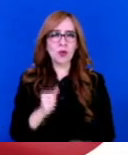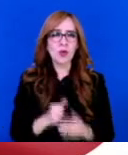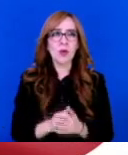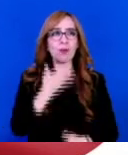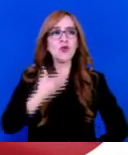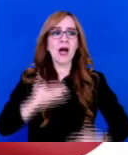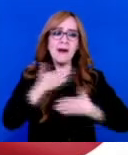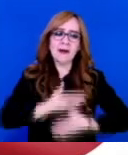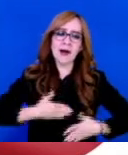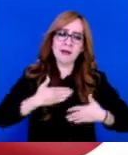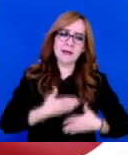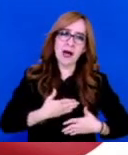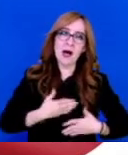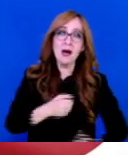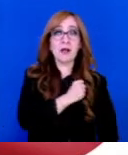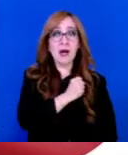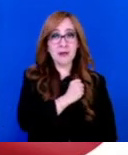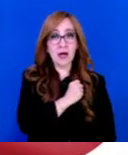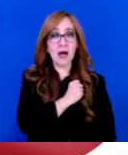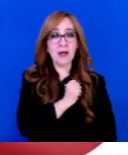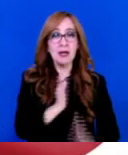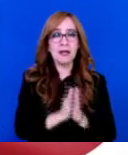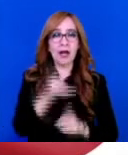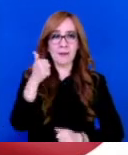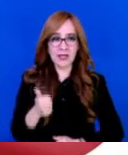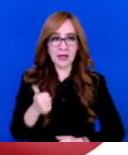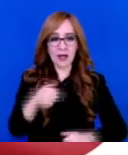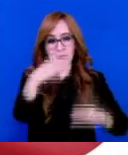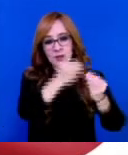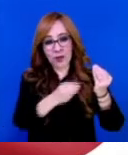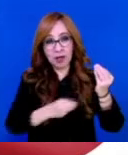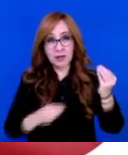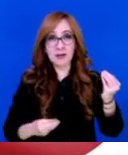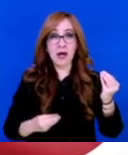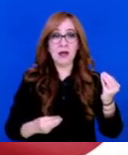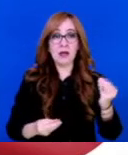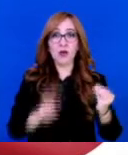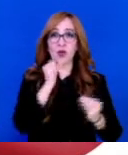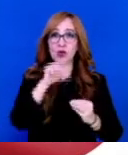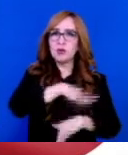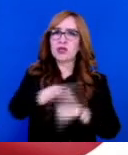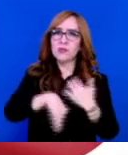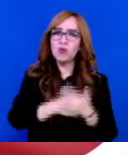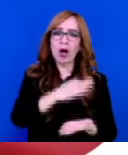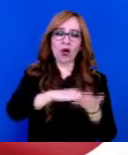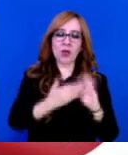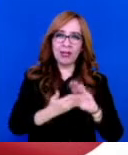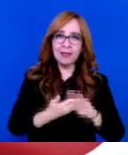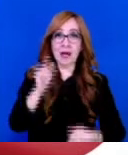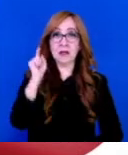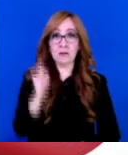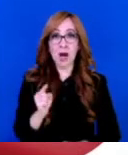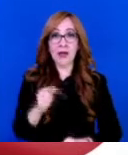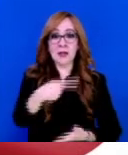nilai-nilai kebangsaan sehingga itu bisa diturunkan kepada semua komunitas, baik itu pada